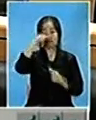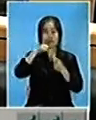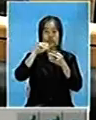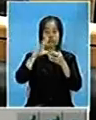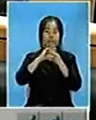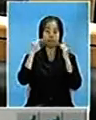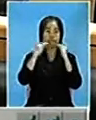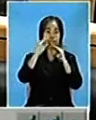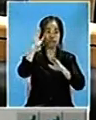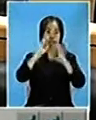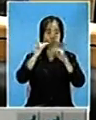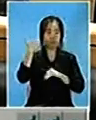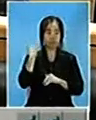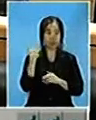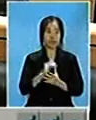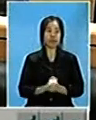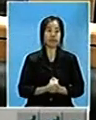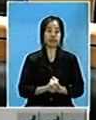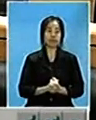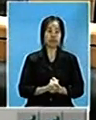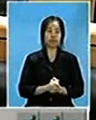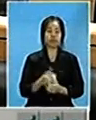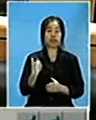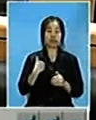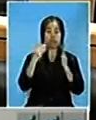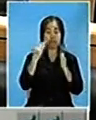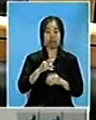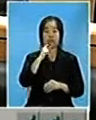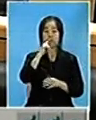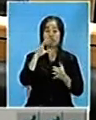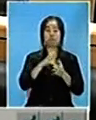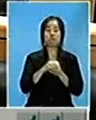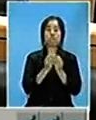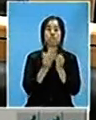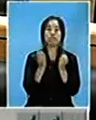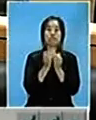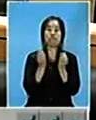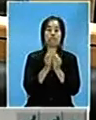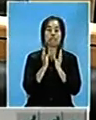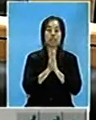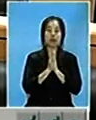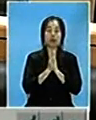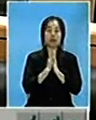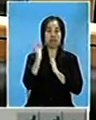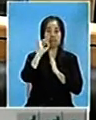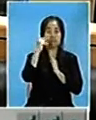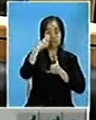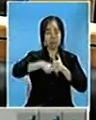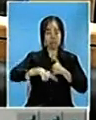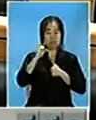เขาเลยบอกว่าเวลามีคนกล่าวอ้างธรรมะนี่ต้องดูว่าธรรมะมันออกมาจากปากโจรก็ได้ครับ